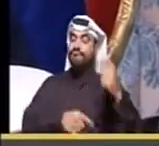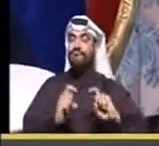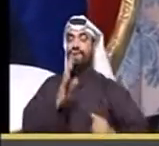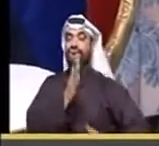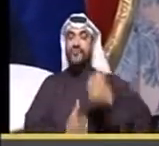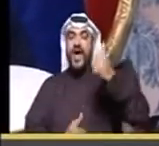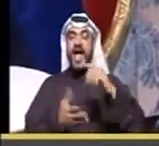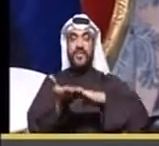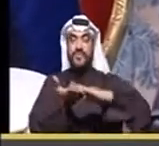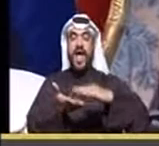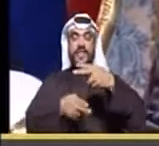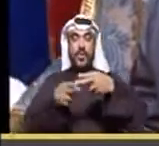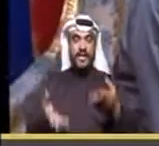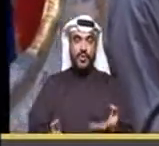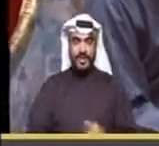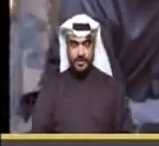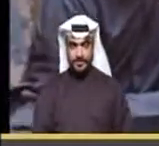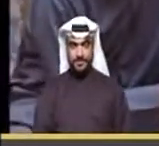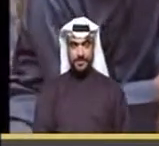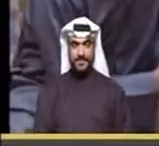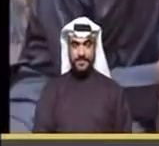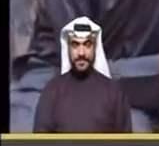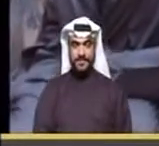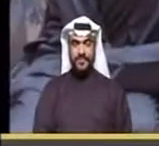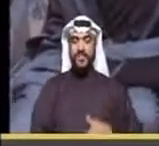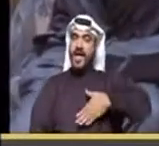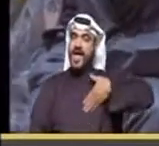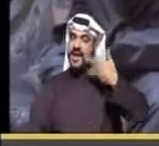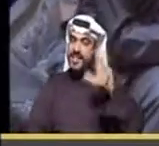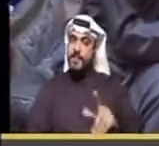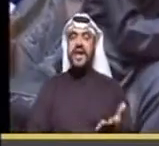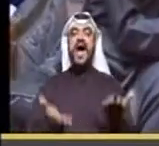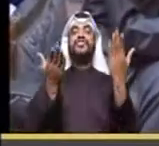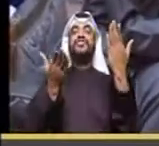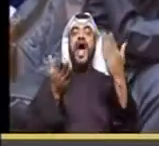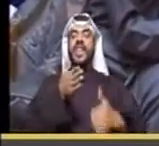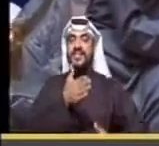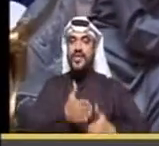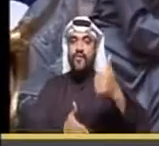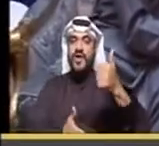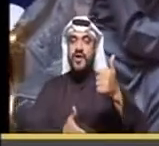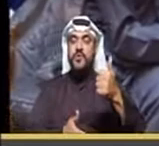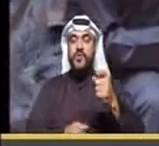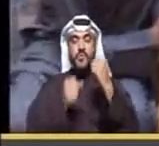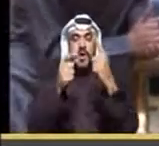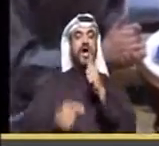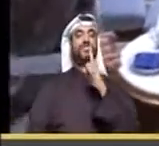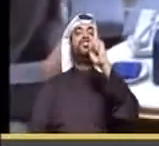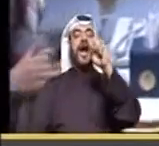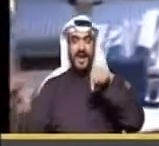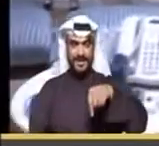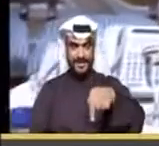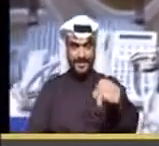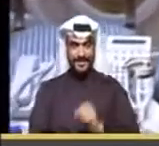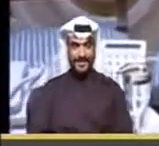يعني لمصلحه هذه البلد. وحنا طول عمرك وأوعدكم بأني سأكون إن شاء